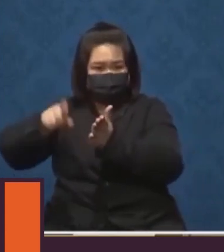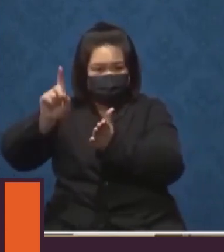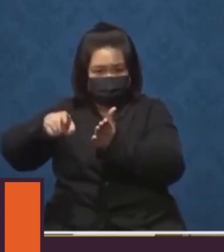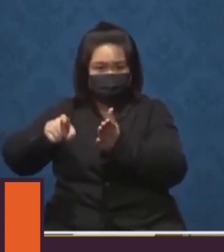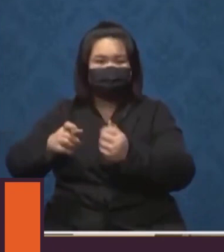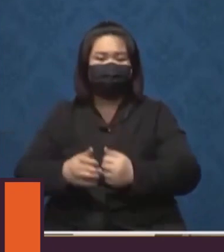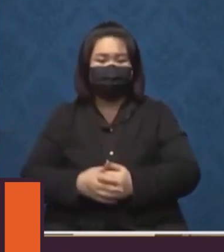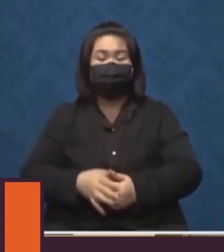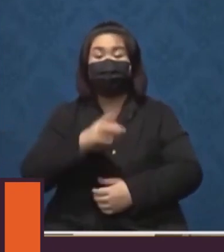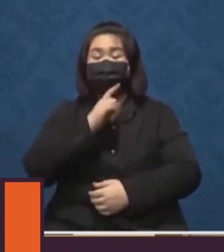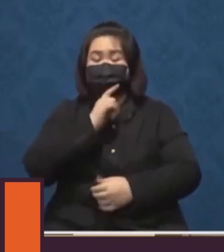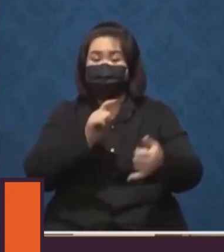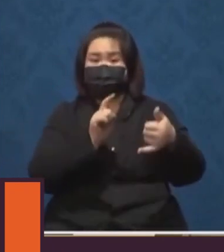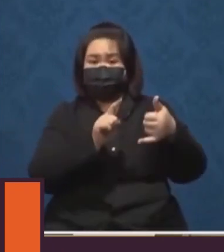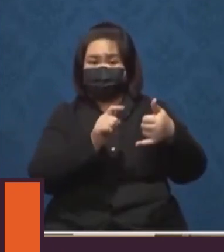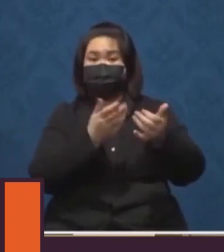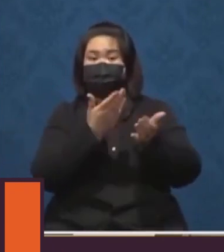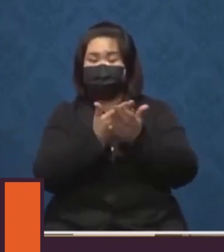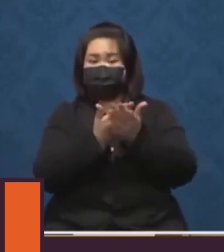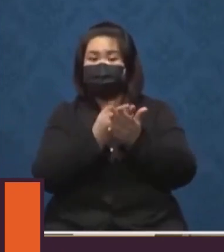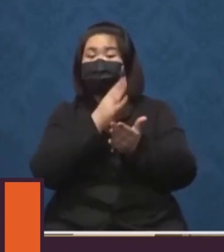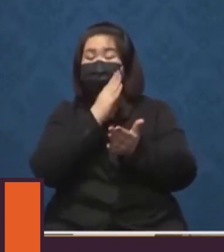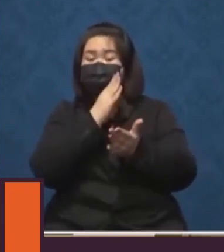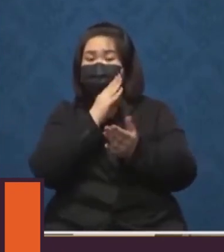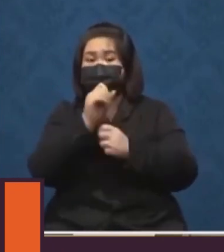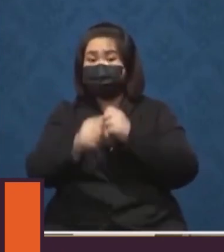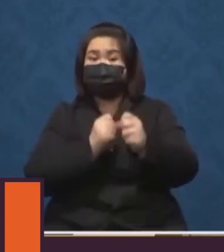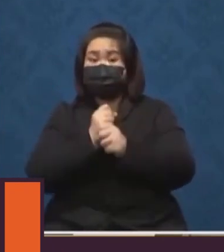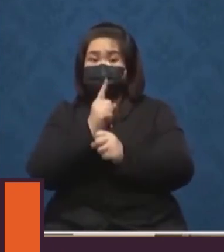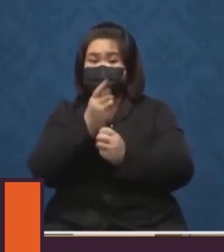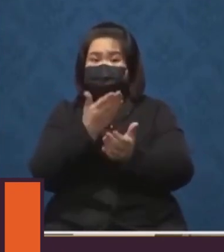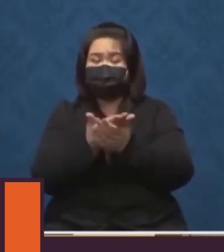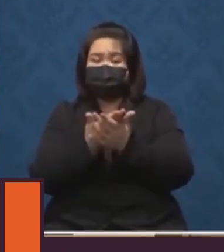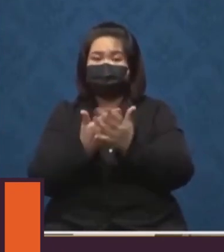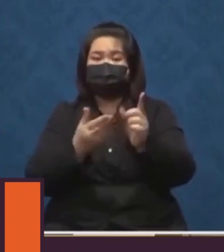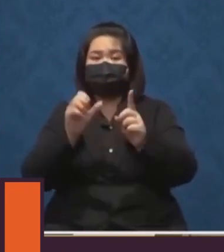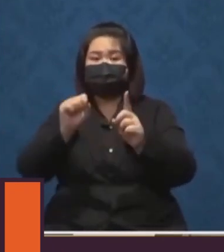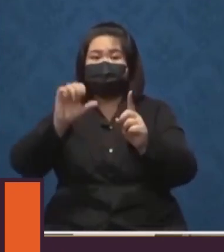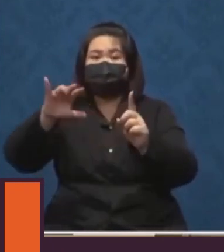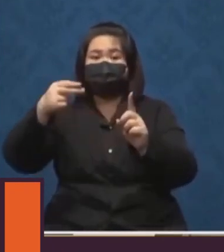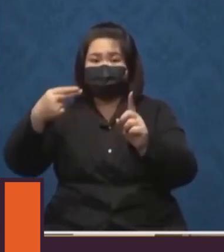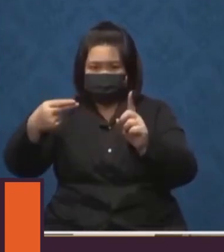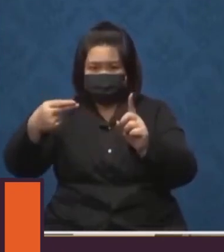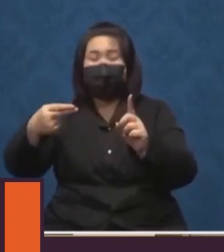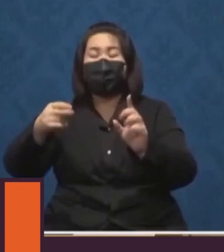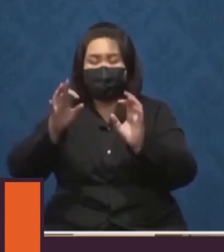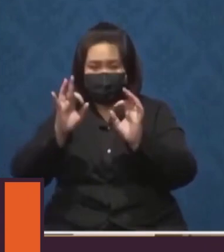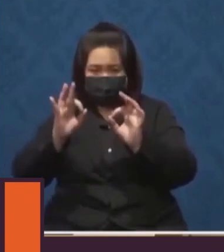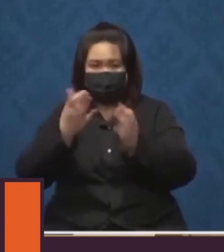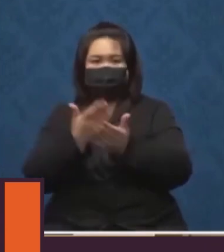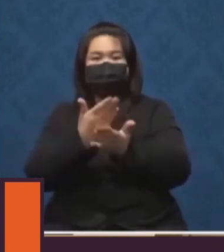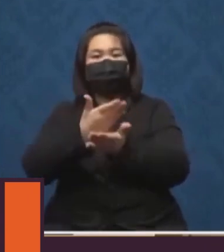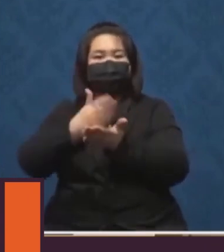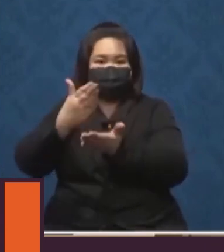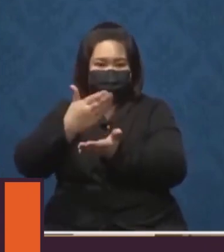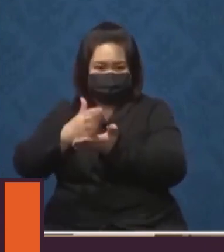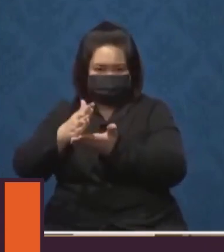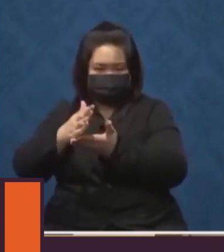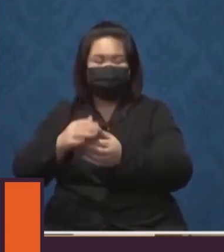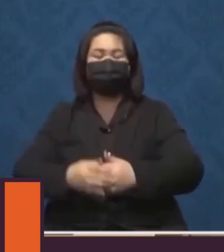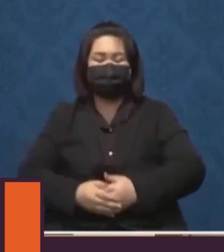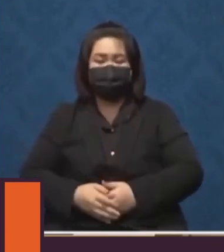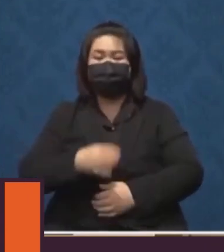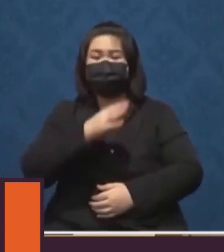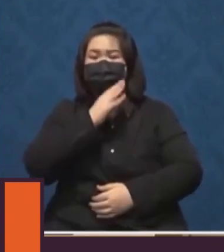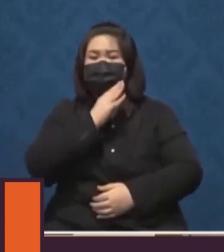ลูกหนี้มีรายได้สุทธิ 150,000 บาทต่อปีจึงค่อยให้เริ่มมีการชำระเงินคืนกองทุนการที่เราไปเก็บเ